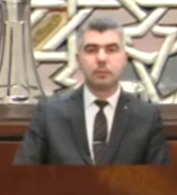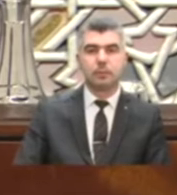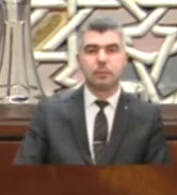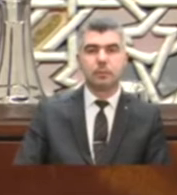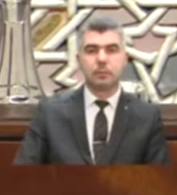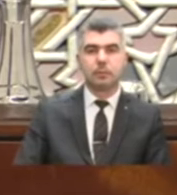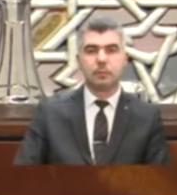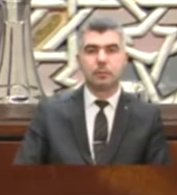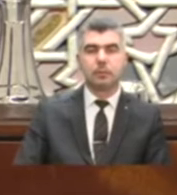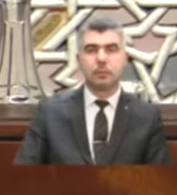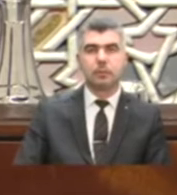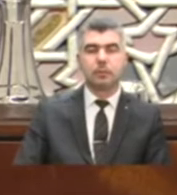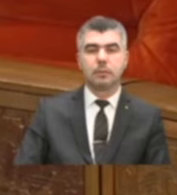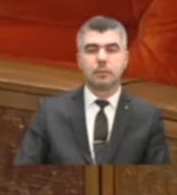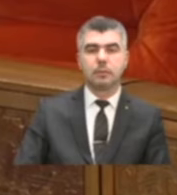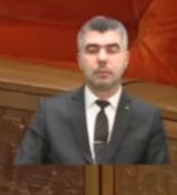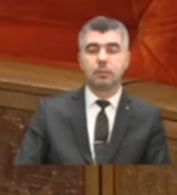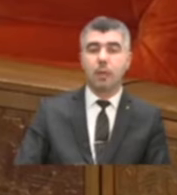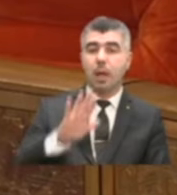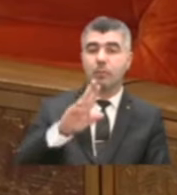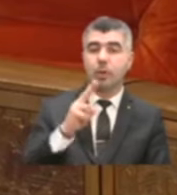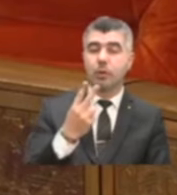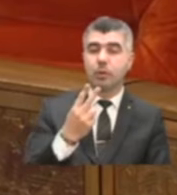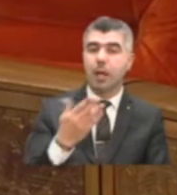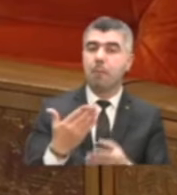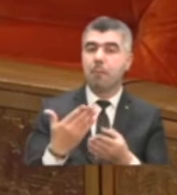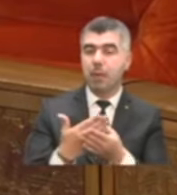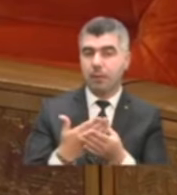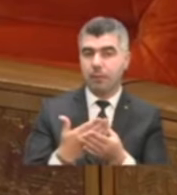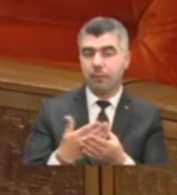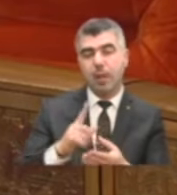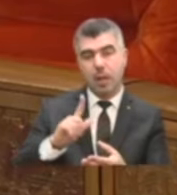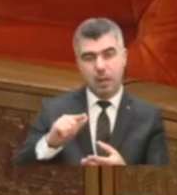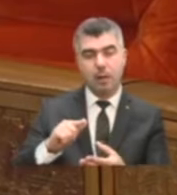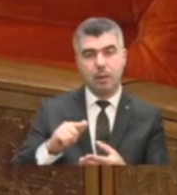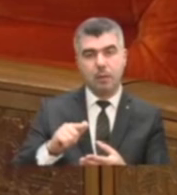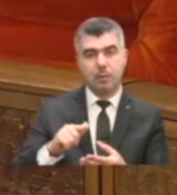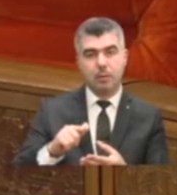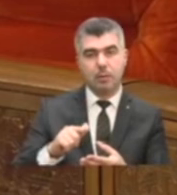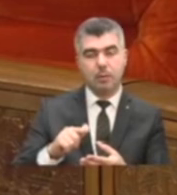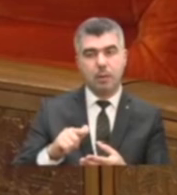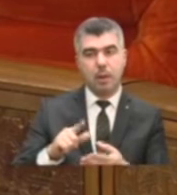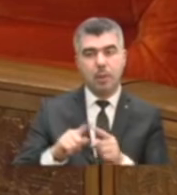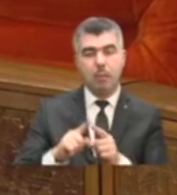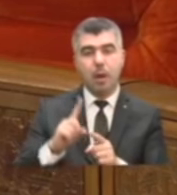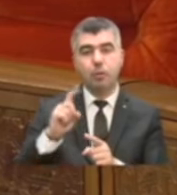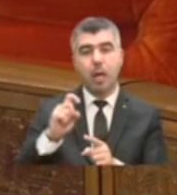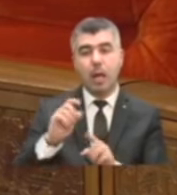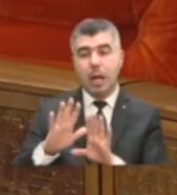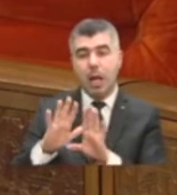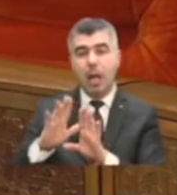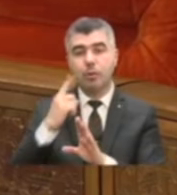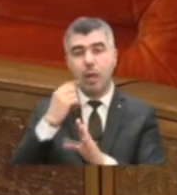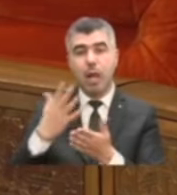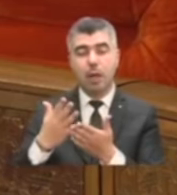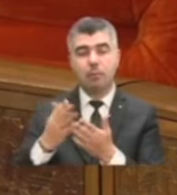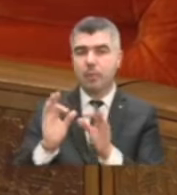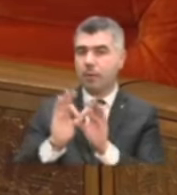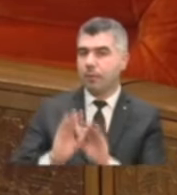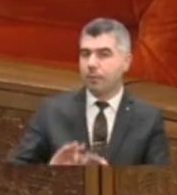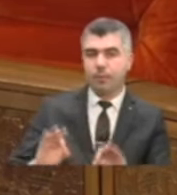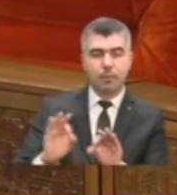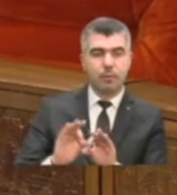قلت لك عندي 25 ديال الملفات، حتى شي ملف فيهم ما فات 40 يوم، وإذا كان شي ملف فيه